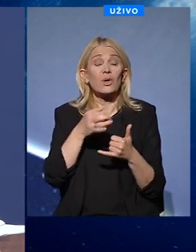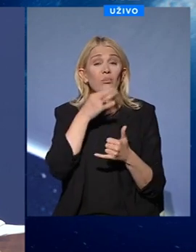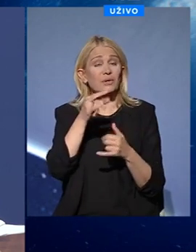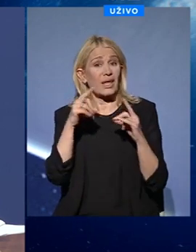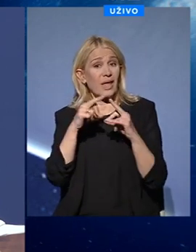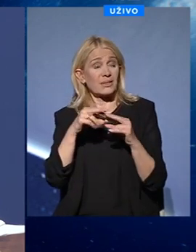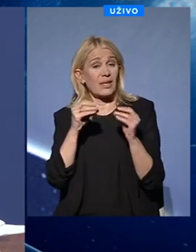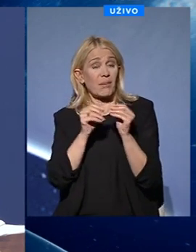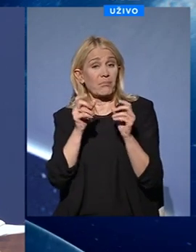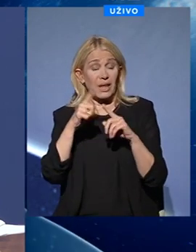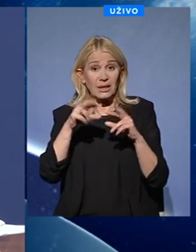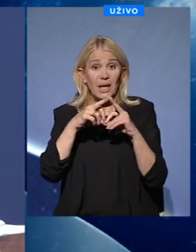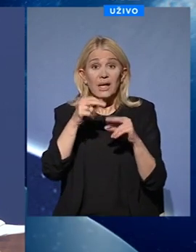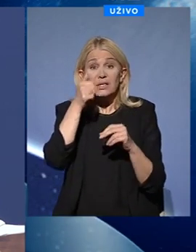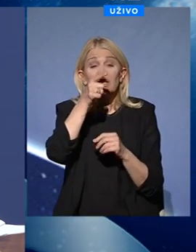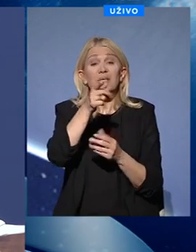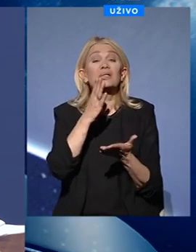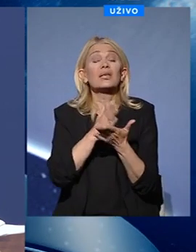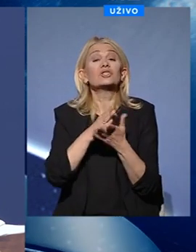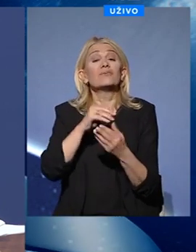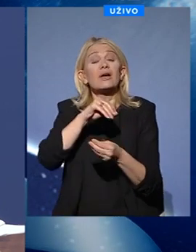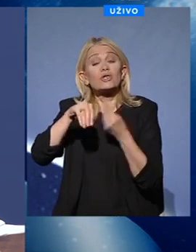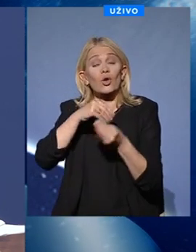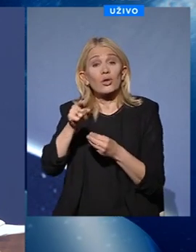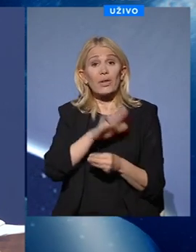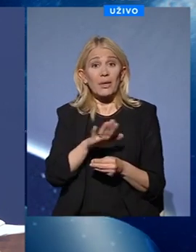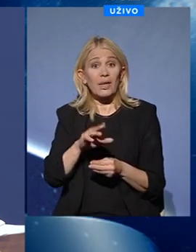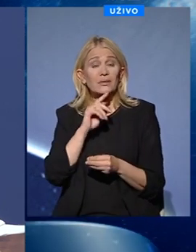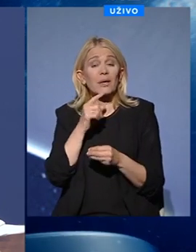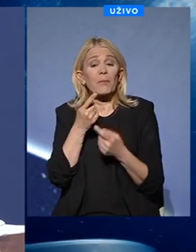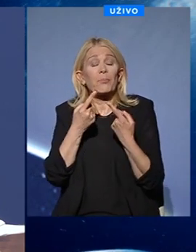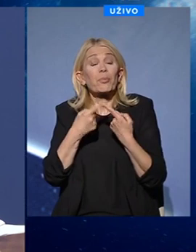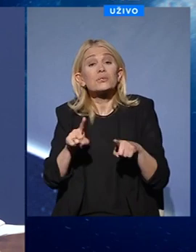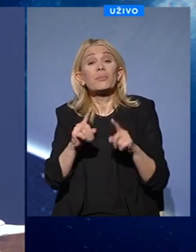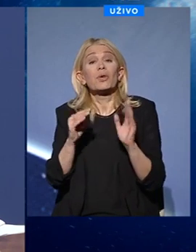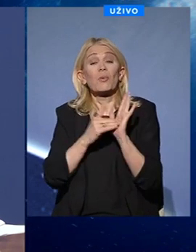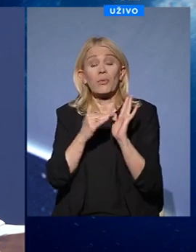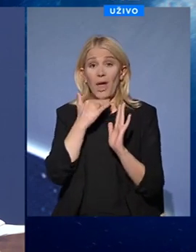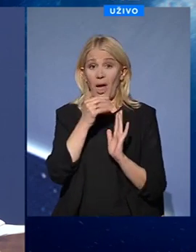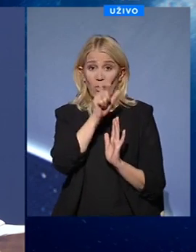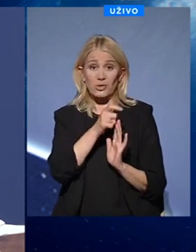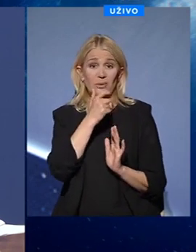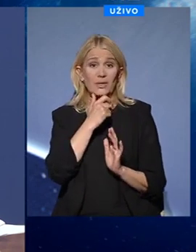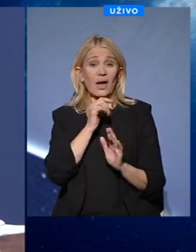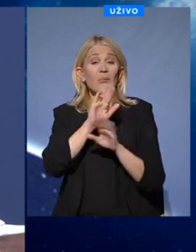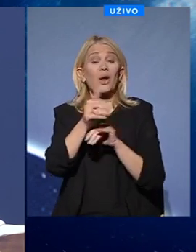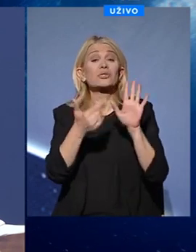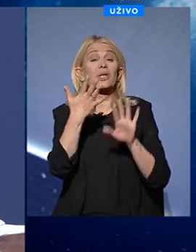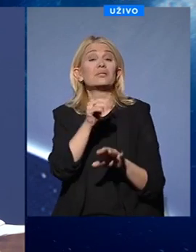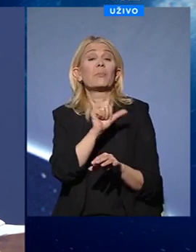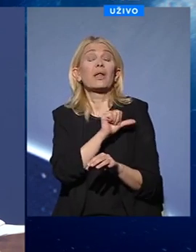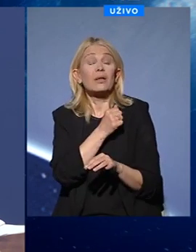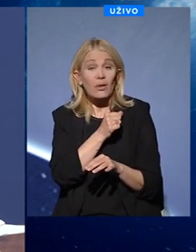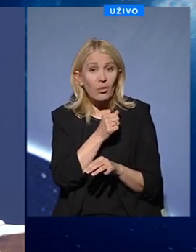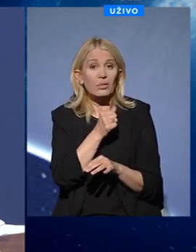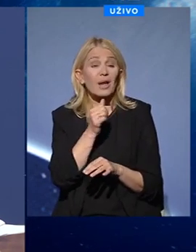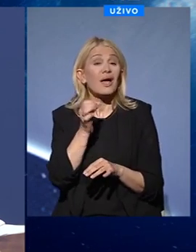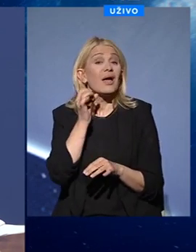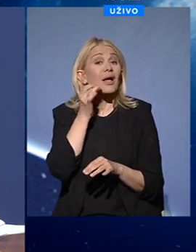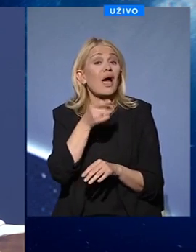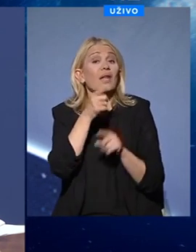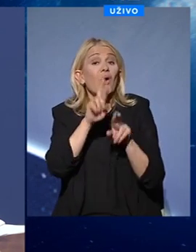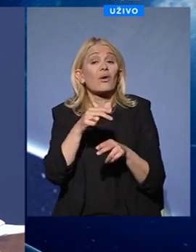Beta konkretno, šta se dešava sa roditeljima dece sa posebnim potrebama ako su oni stariji od 65 godina? Kada oni